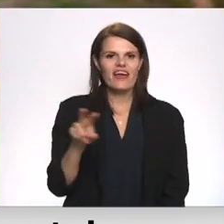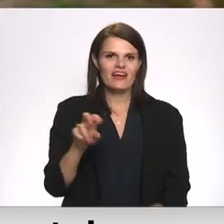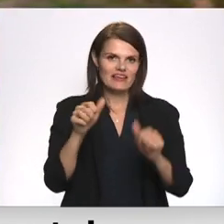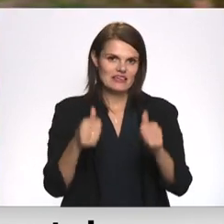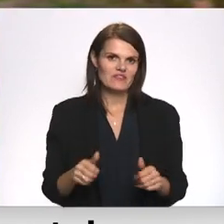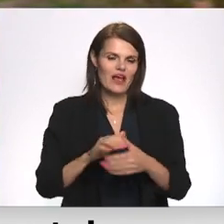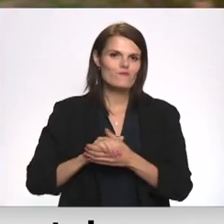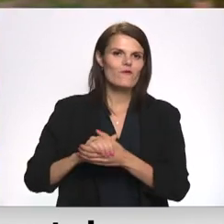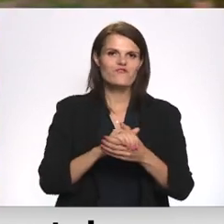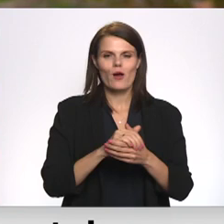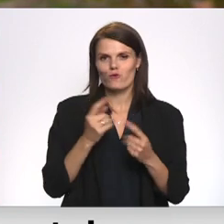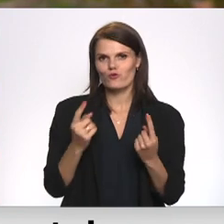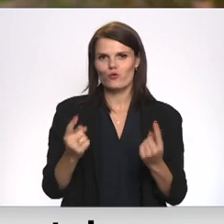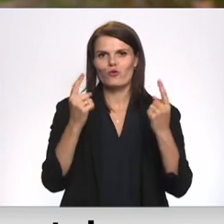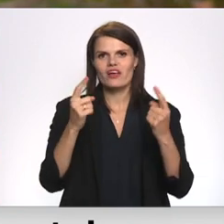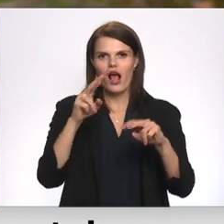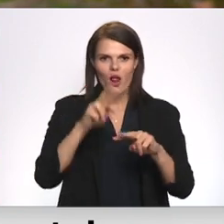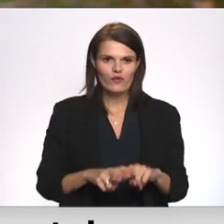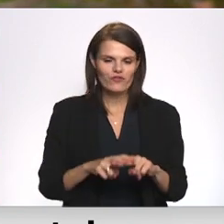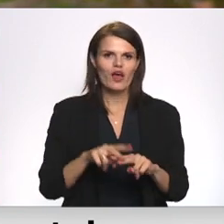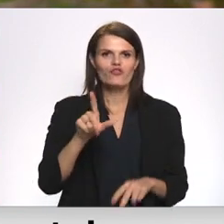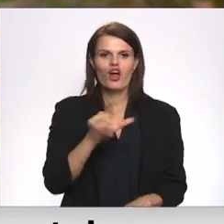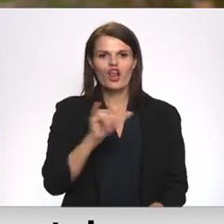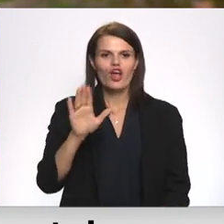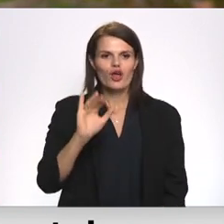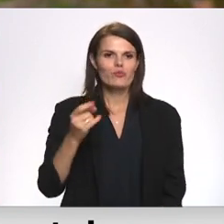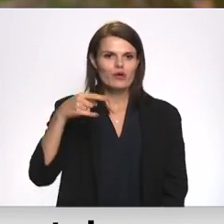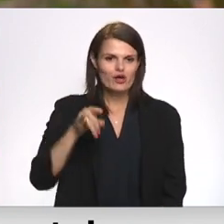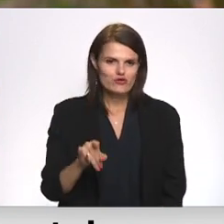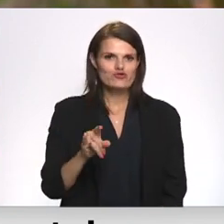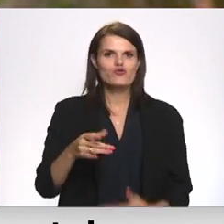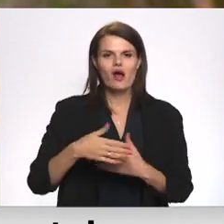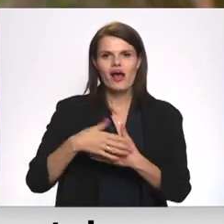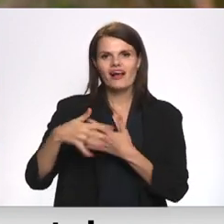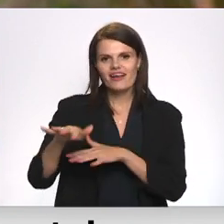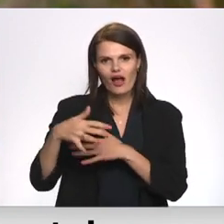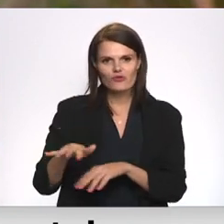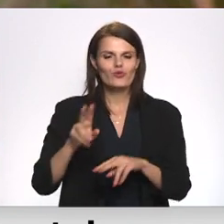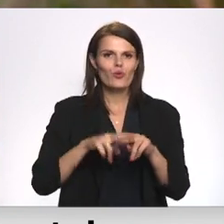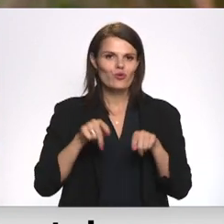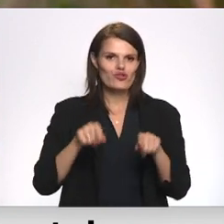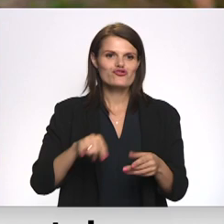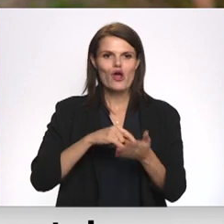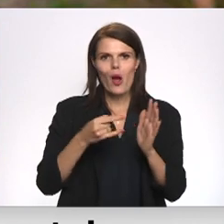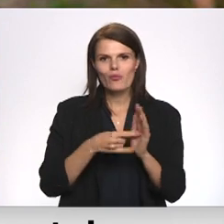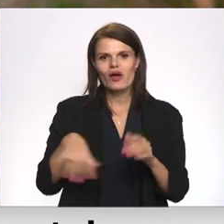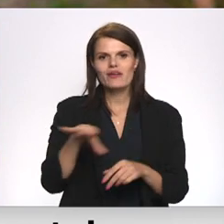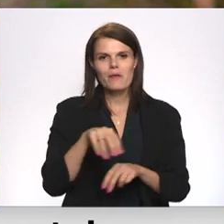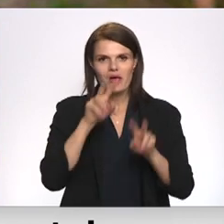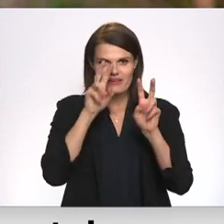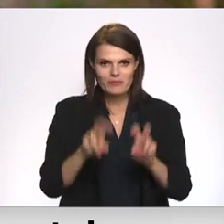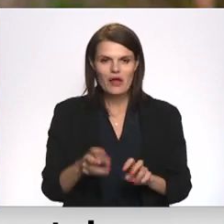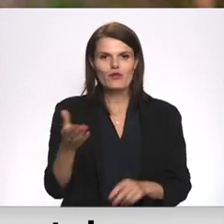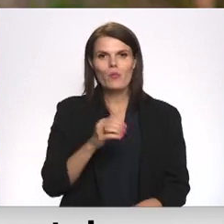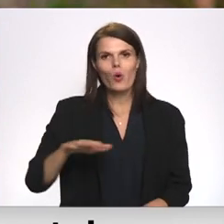vienotu, unikālu vietu, lībiešu, šajā gadījumā lībiešu krasts, bet arī šajā projektā mēs pētām tikai Kurzemes puses,